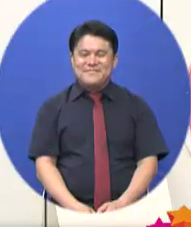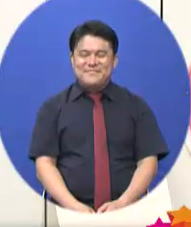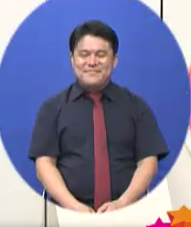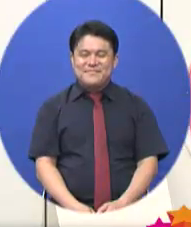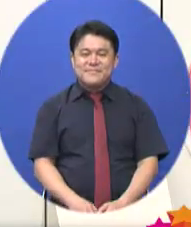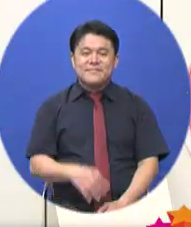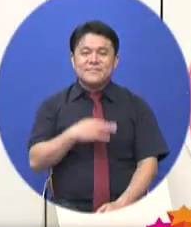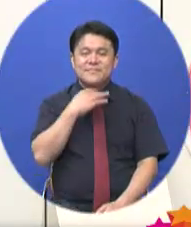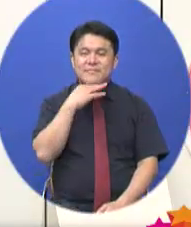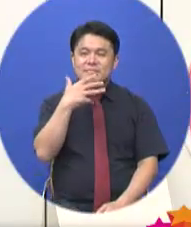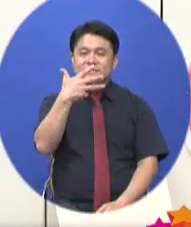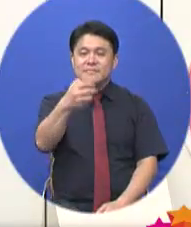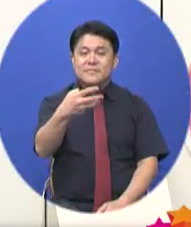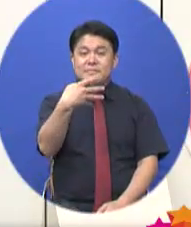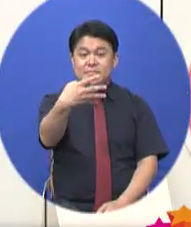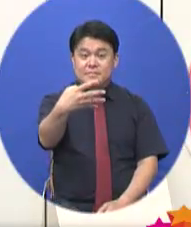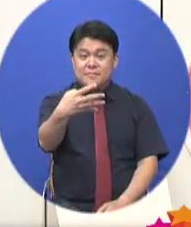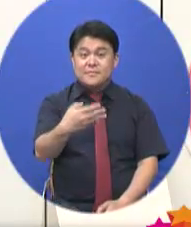연세가